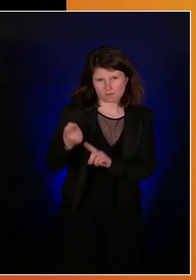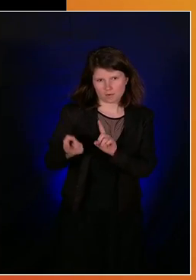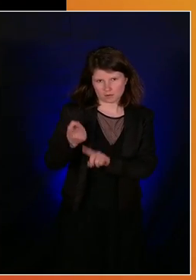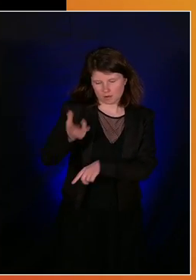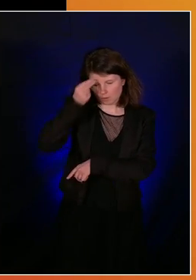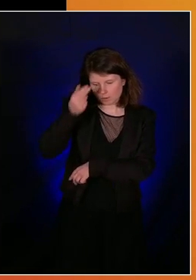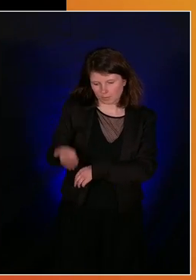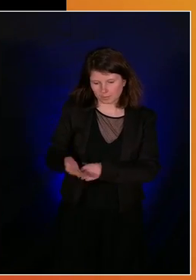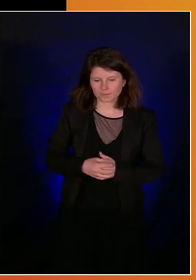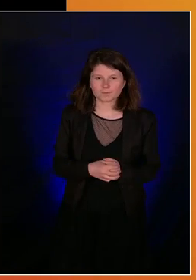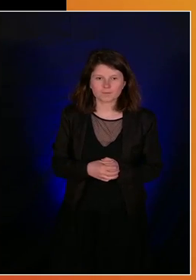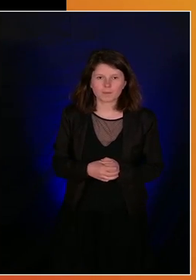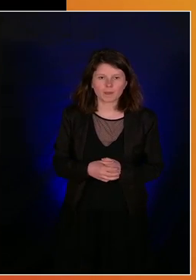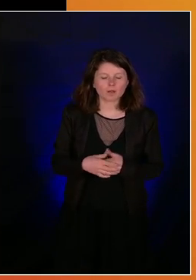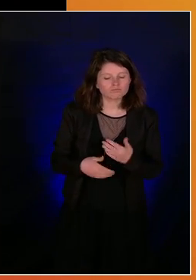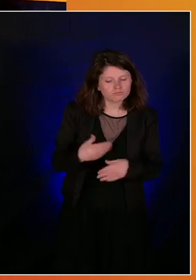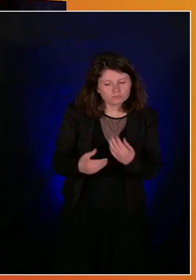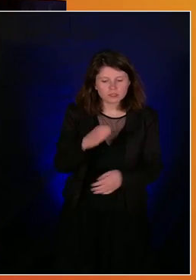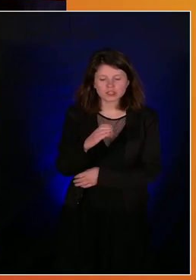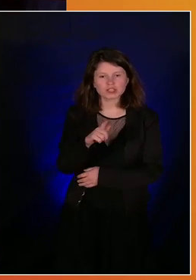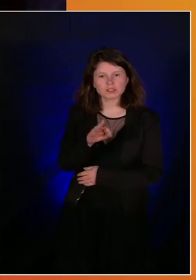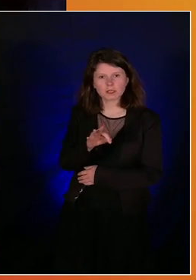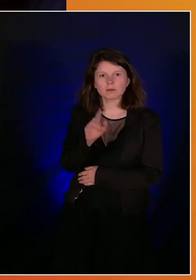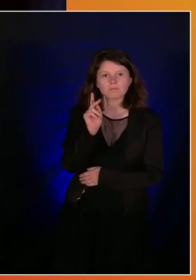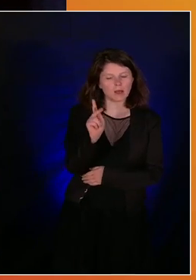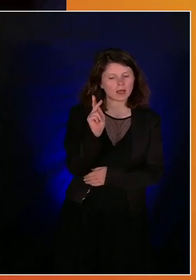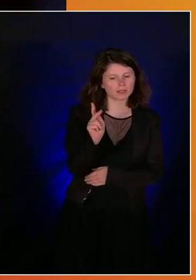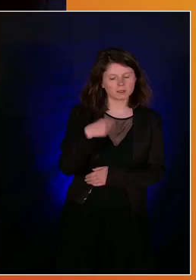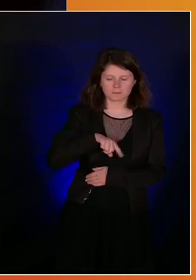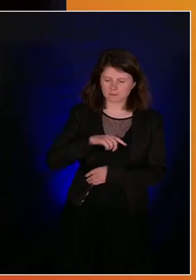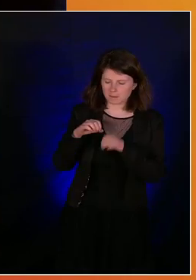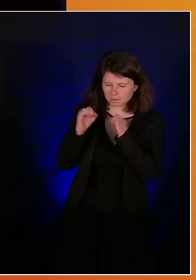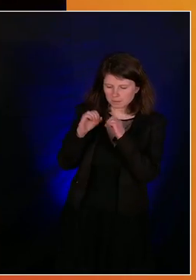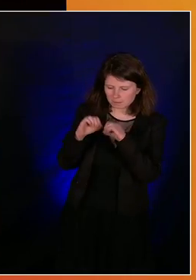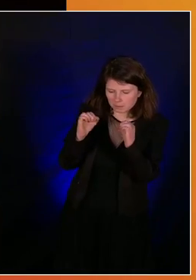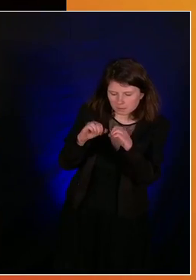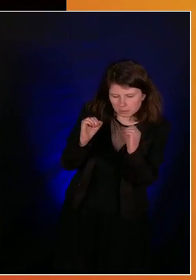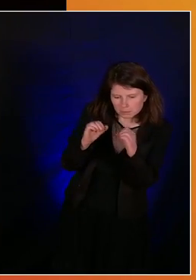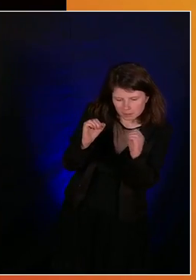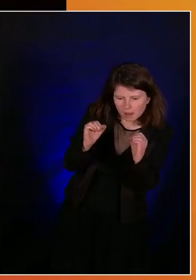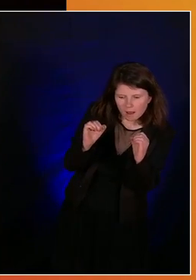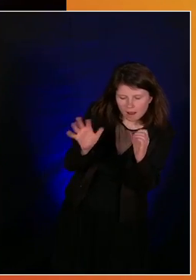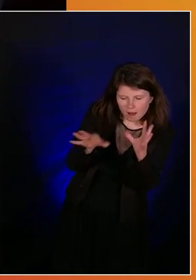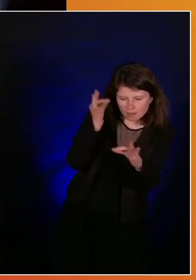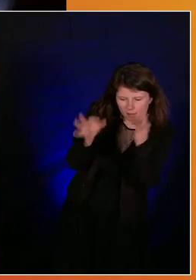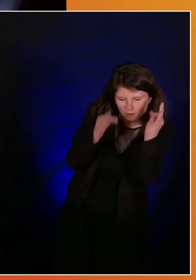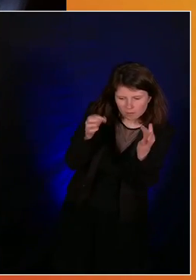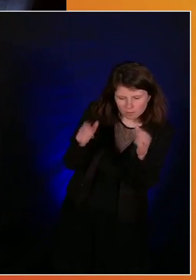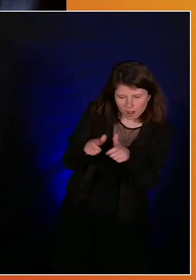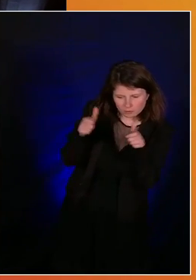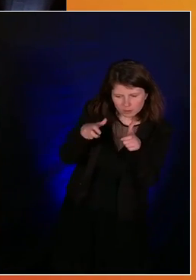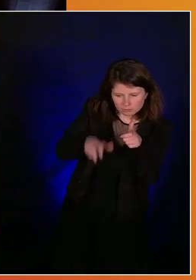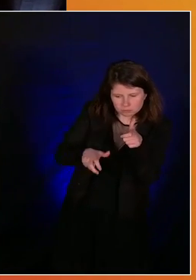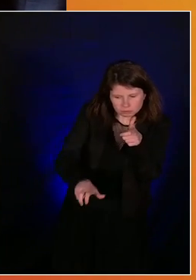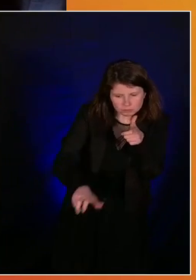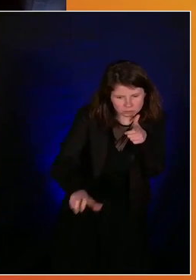aiguille la CGT Paris a découvert cette cette cascade de sous-traitant et les méthodes détestables des